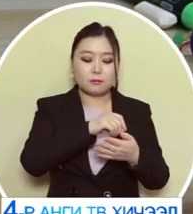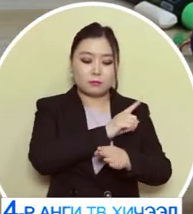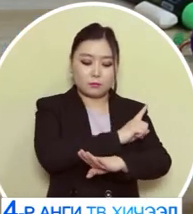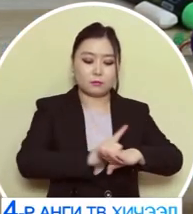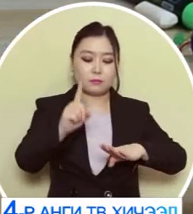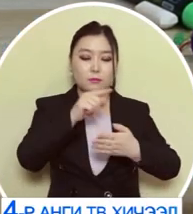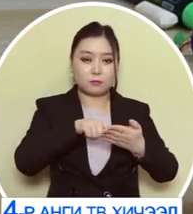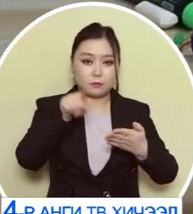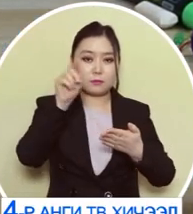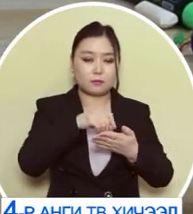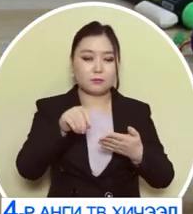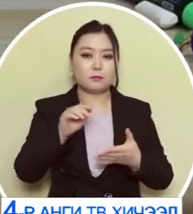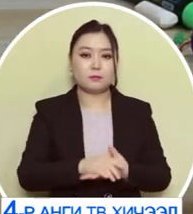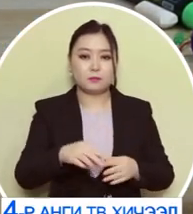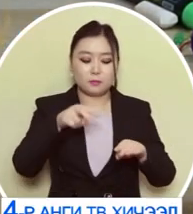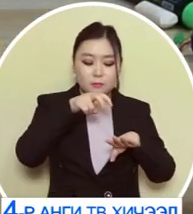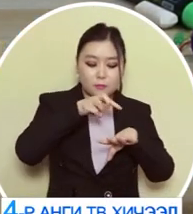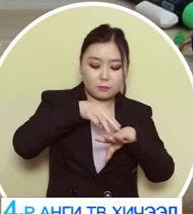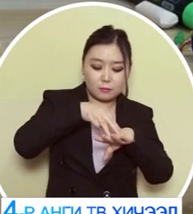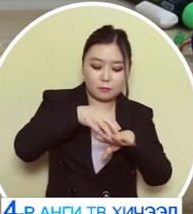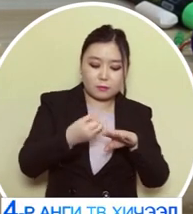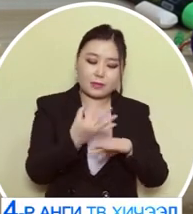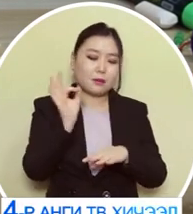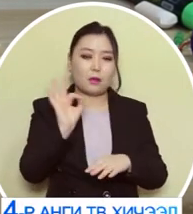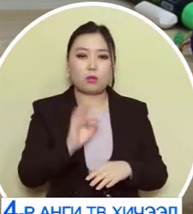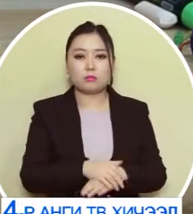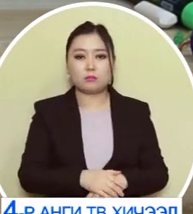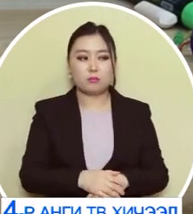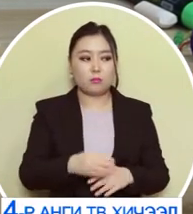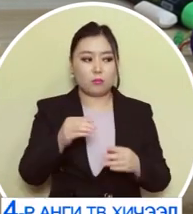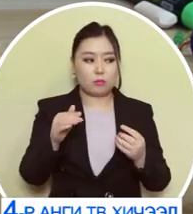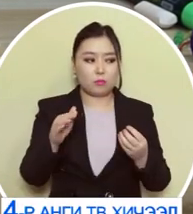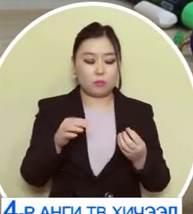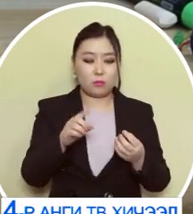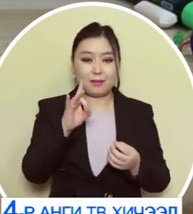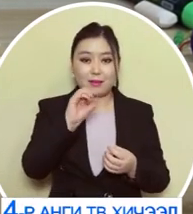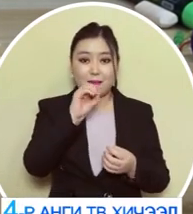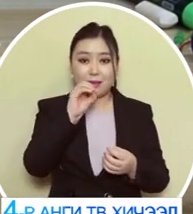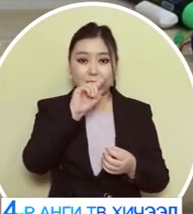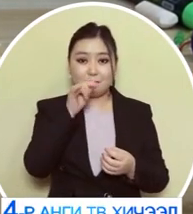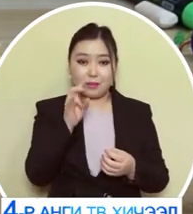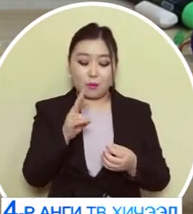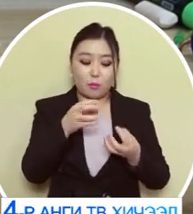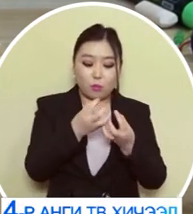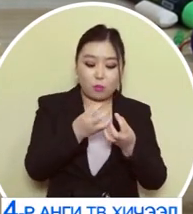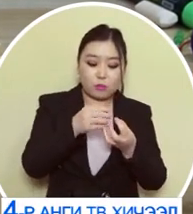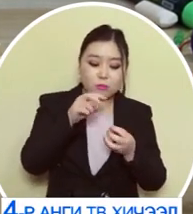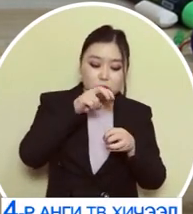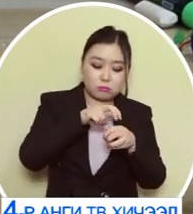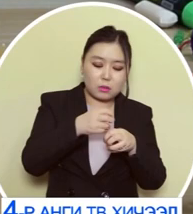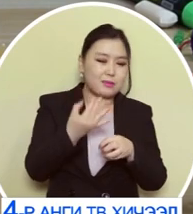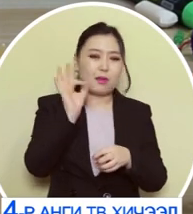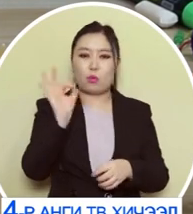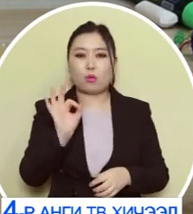Чанышқыны көрейік. Жанбады былай қоя берейік. Допты көрейік. Жанбады.